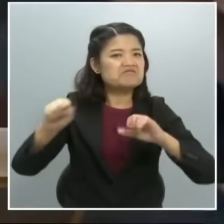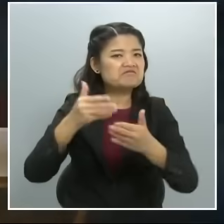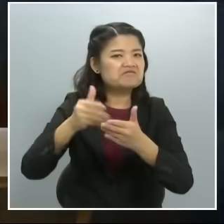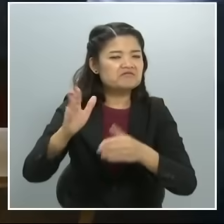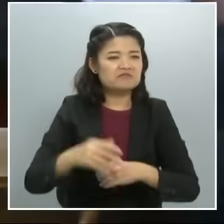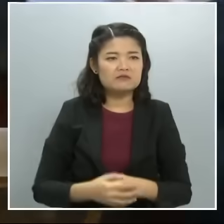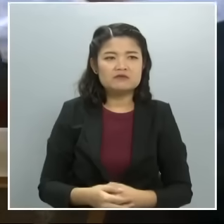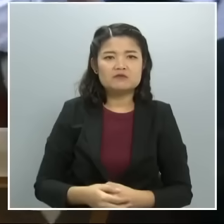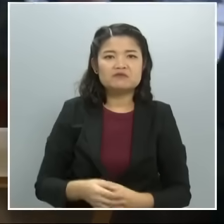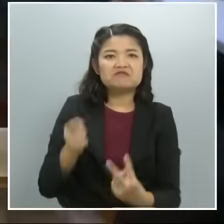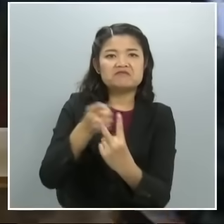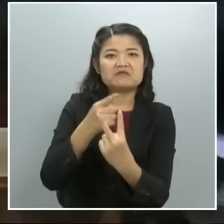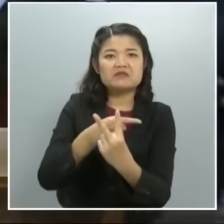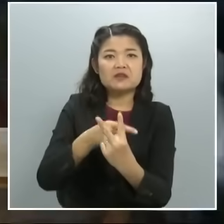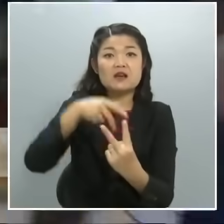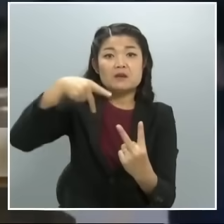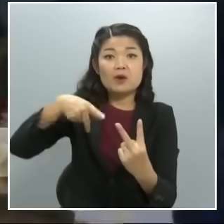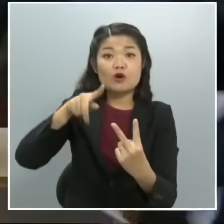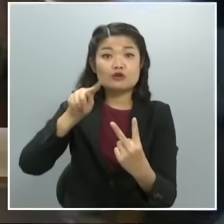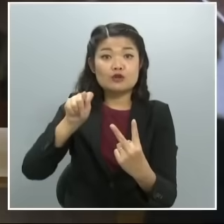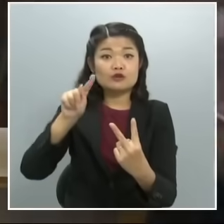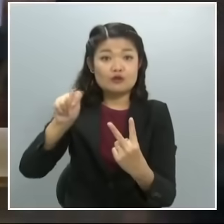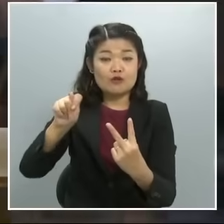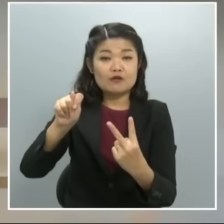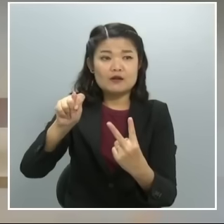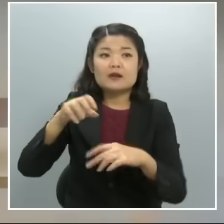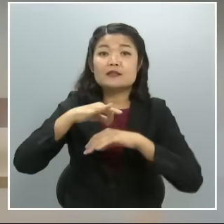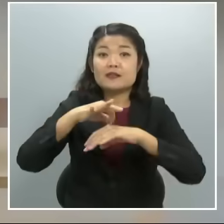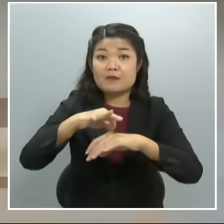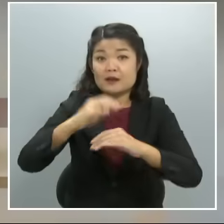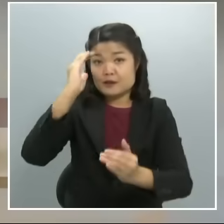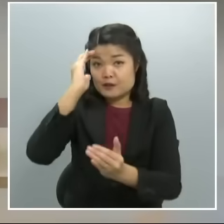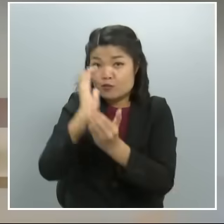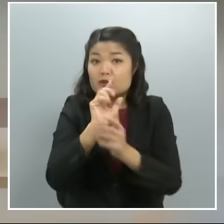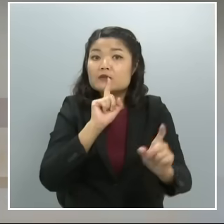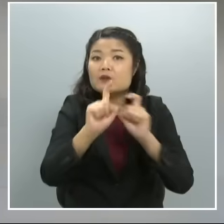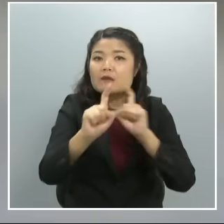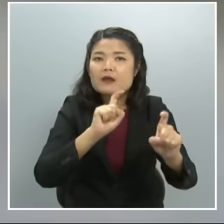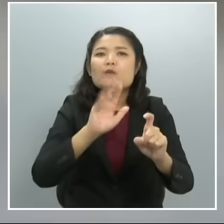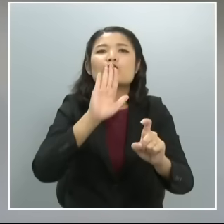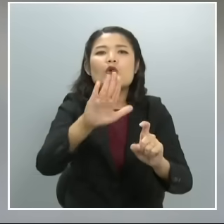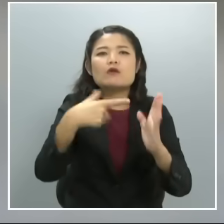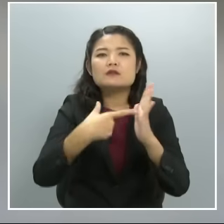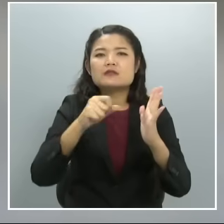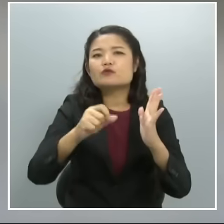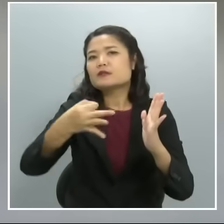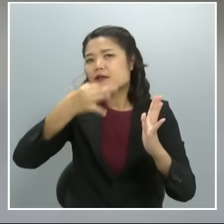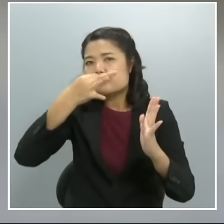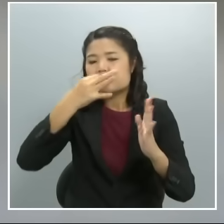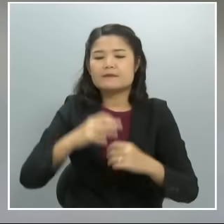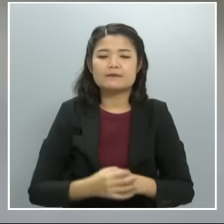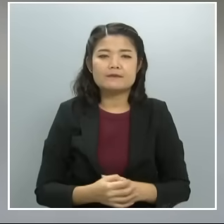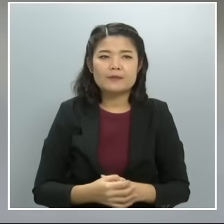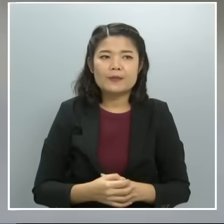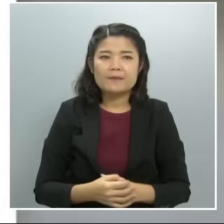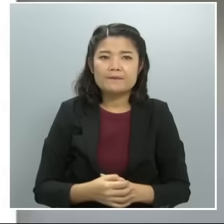นสำคัญพันตำรวจตรีเกียรติศักดิ์ตำแหน่งสารวัตรสืบโรงพักกระทุ่มแบนสมุทรสาครนนท์ท่านผู้ชมฮะก